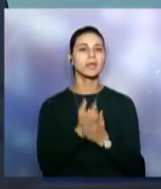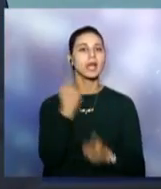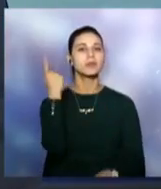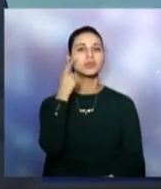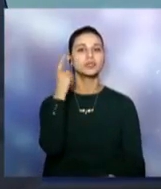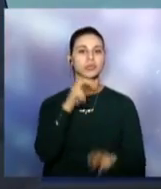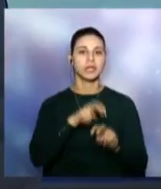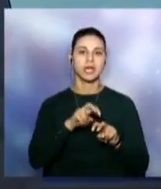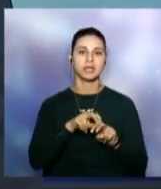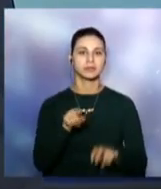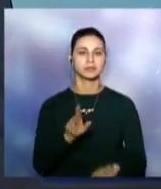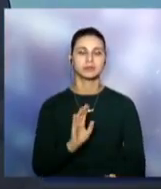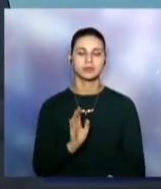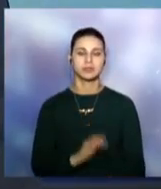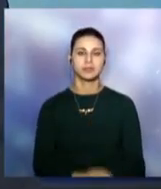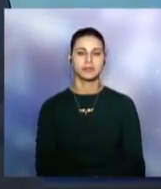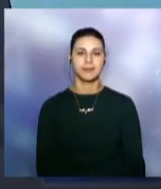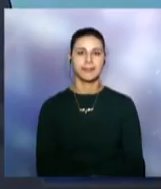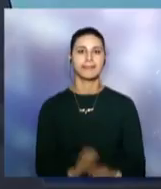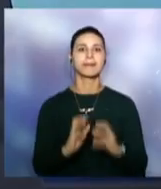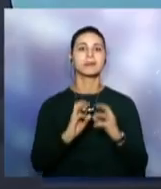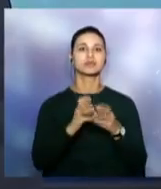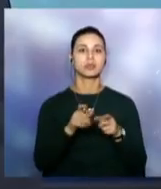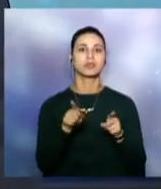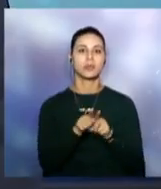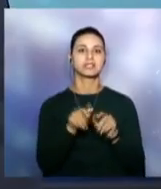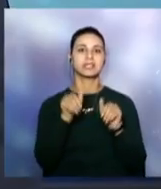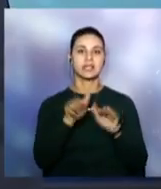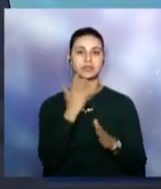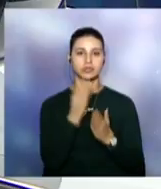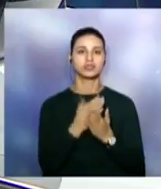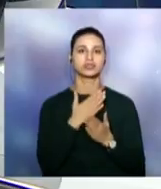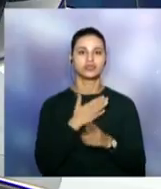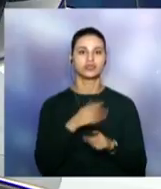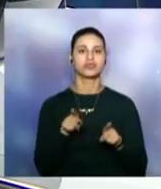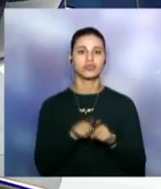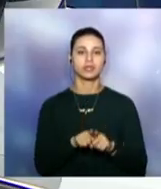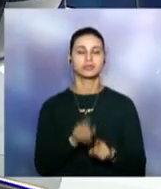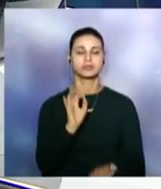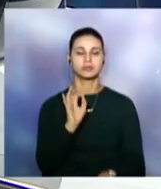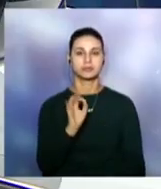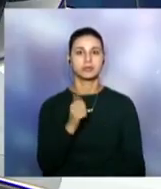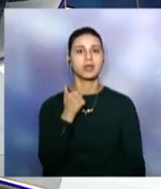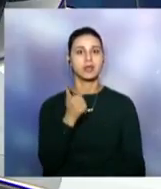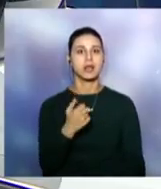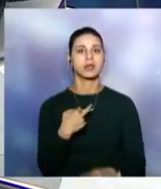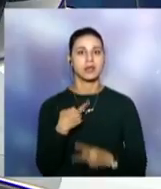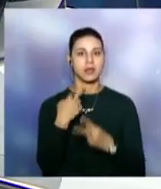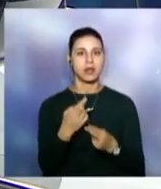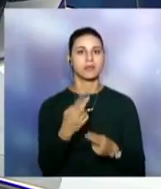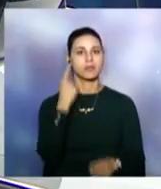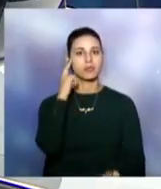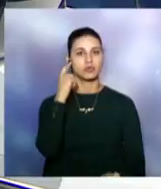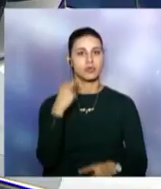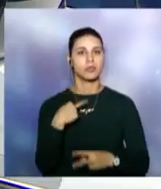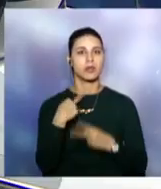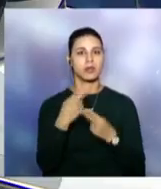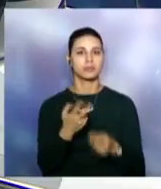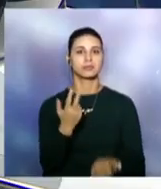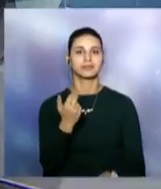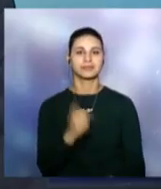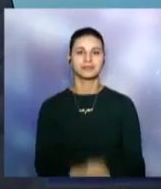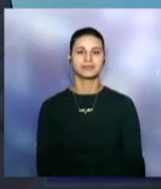ექიმს არაფერი არ აქვს. ეს სოფლიომ ესე გადაწყვიტა და ჩვენც რა თქმა უნდა 6 მმ-ზე მეტი, რა თქმა უნდა,